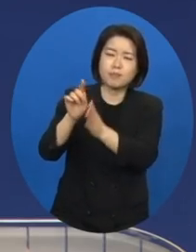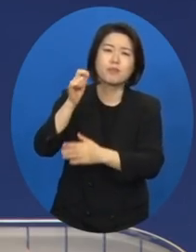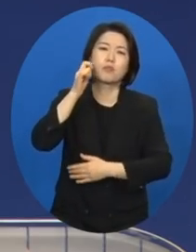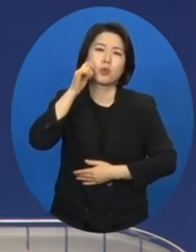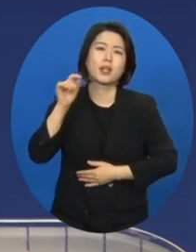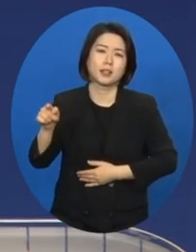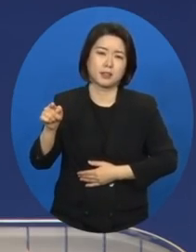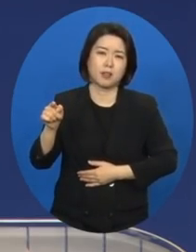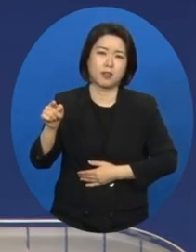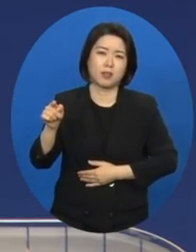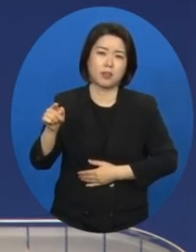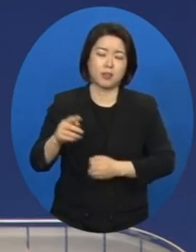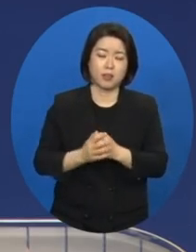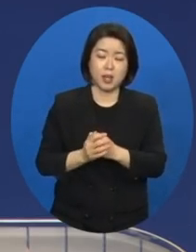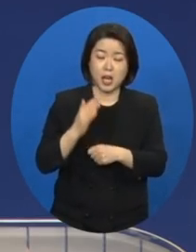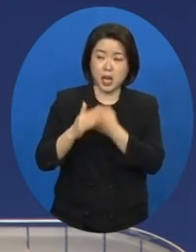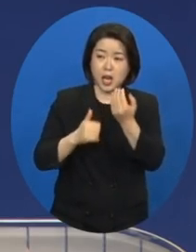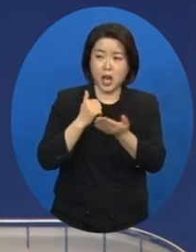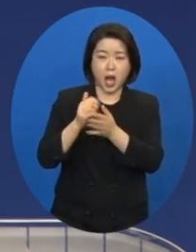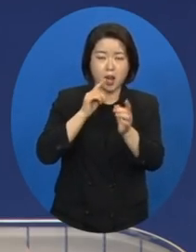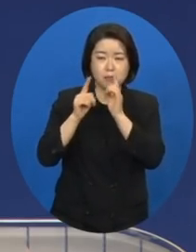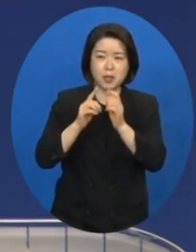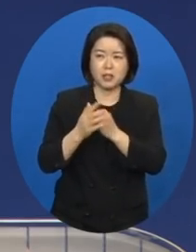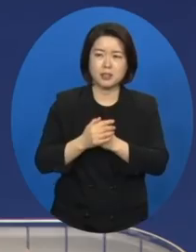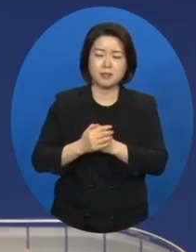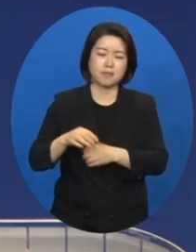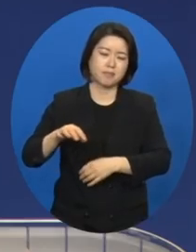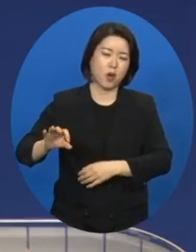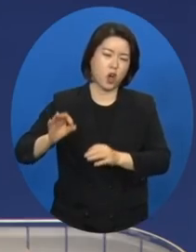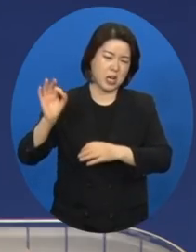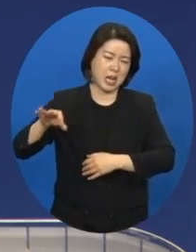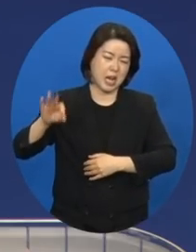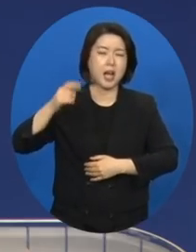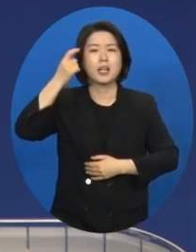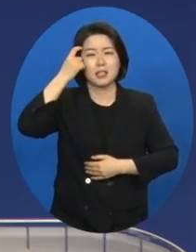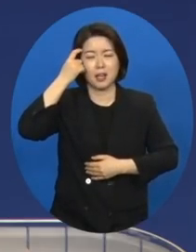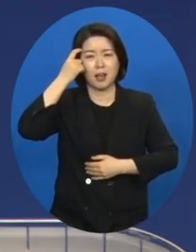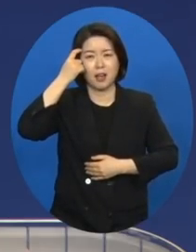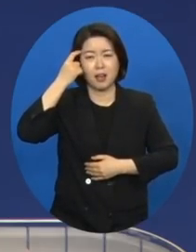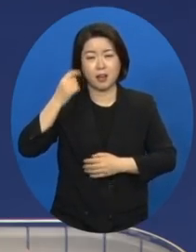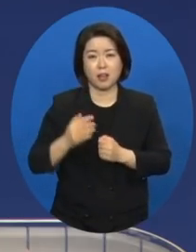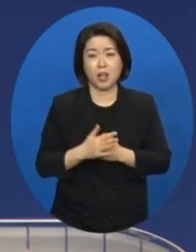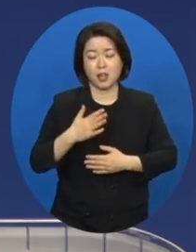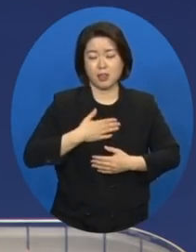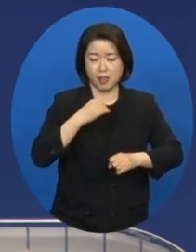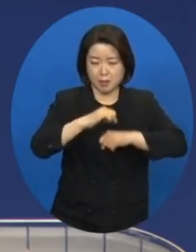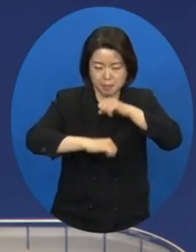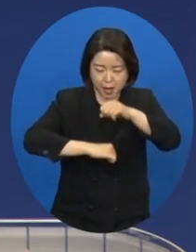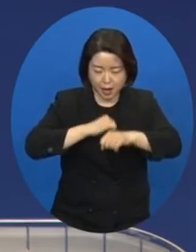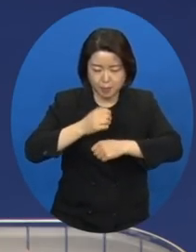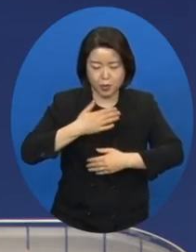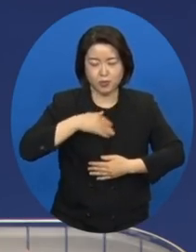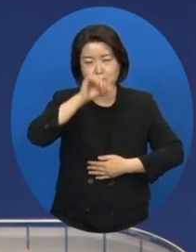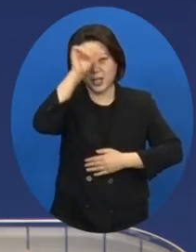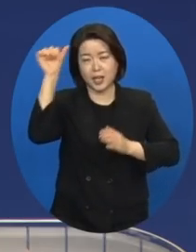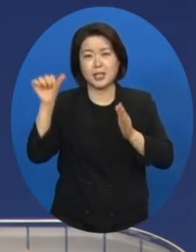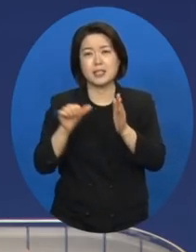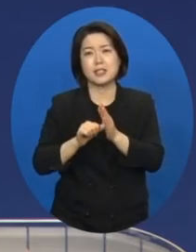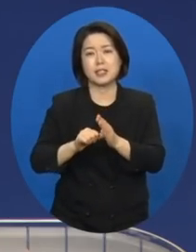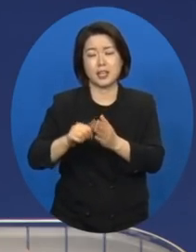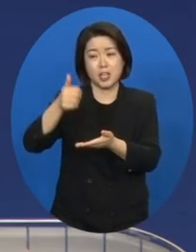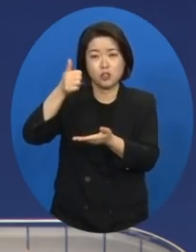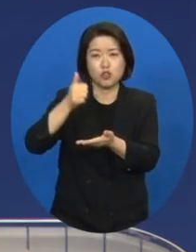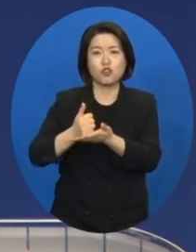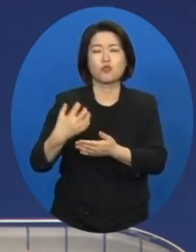것, 그의 말씀을 우습게 여겼다는 것, 내가 내 마음대로 인생의 주인이 되고자 했던 것에